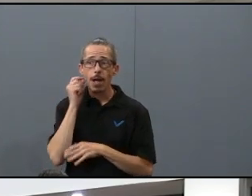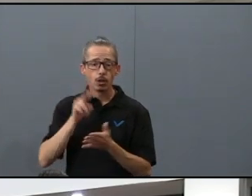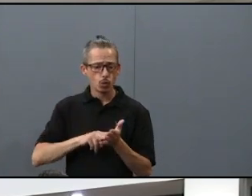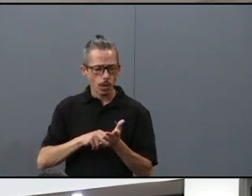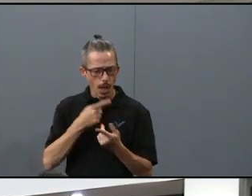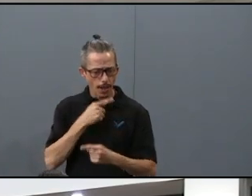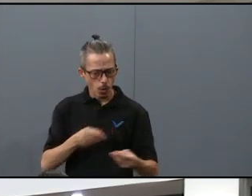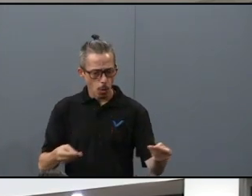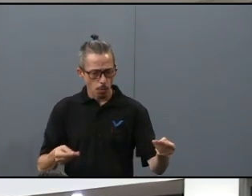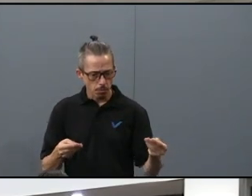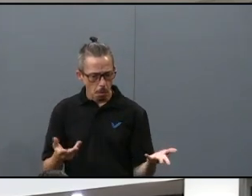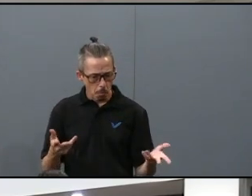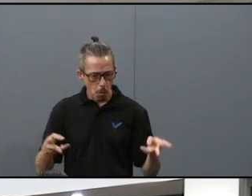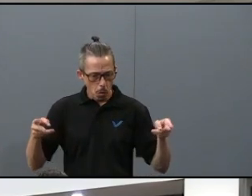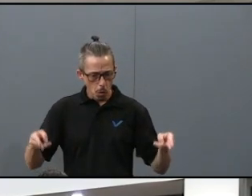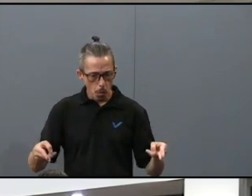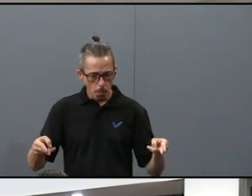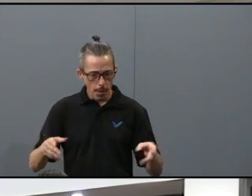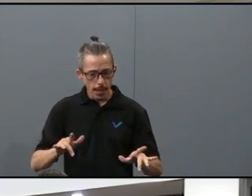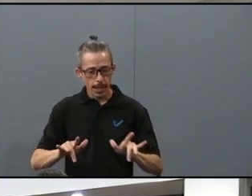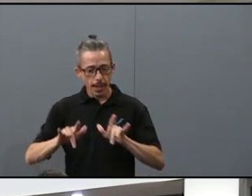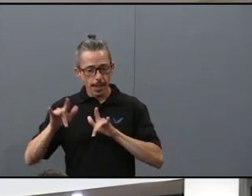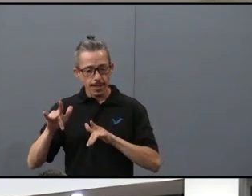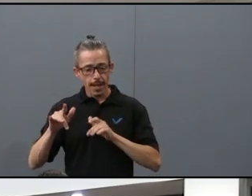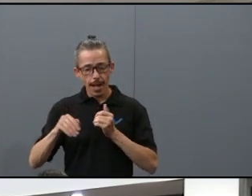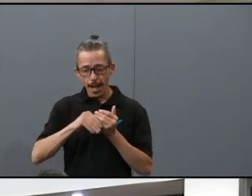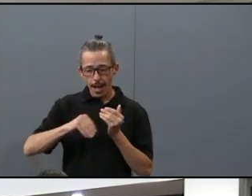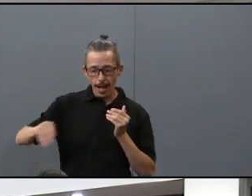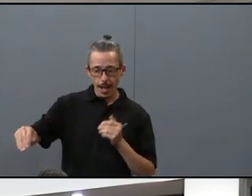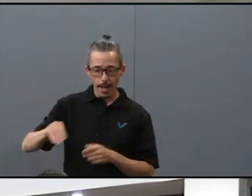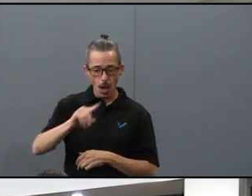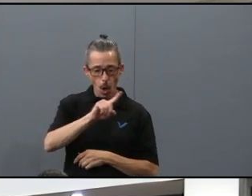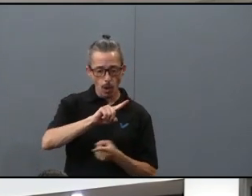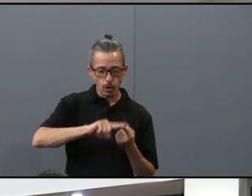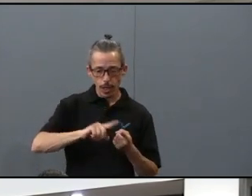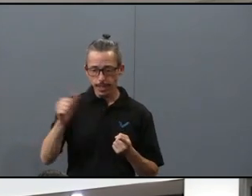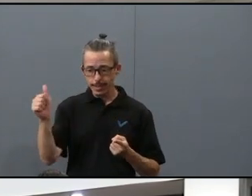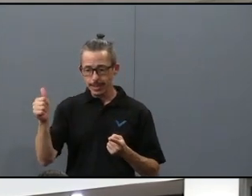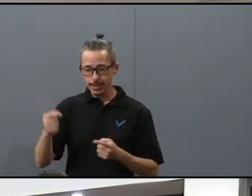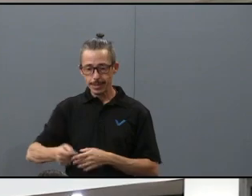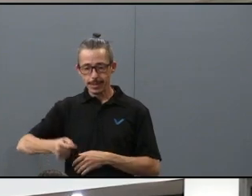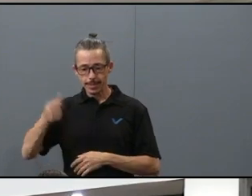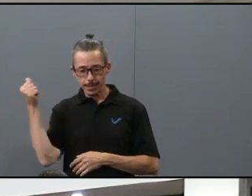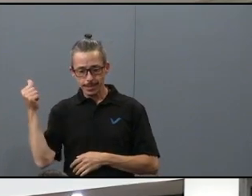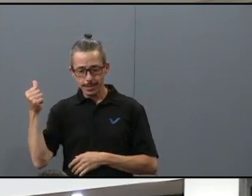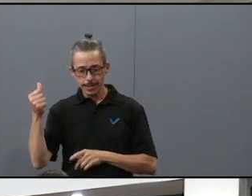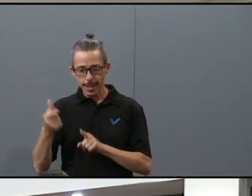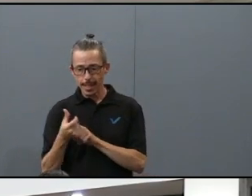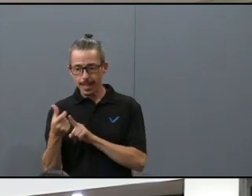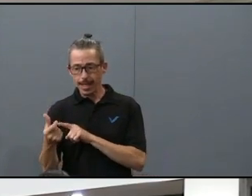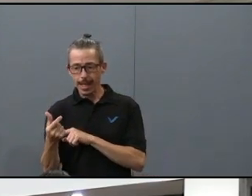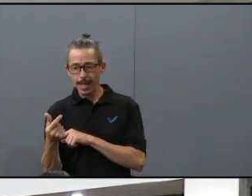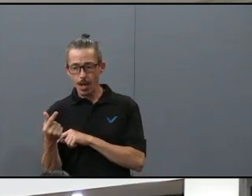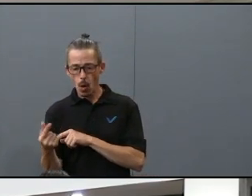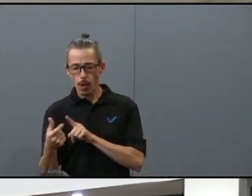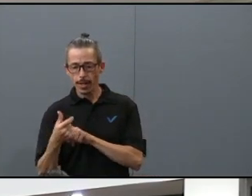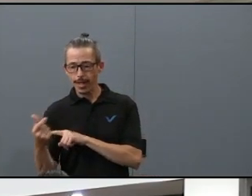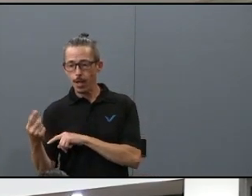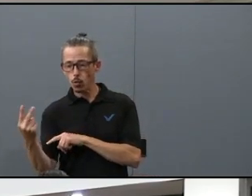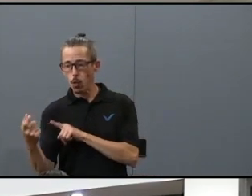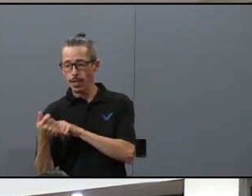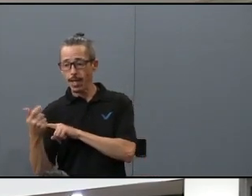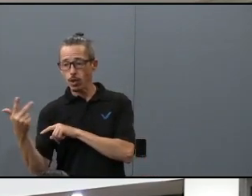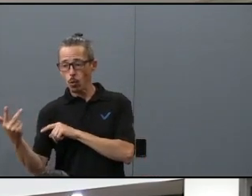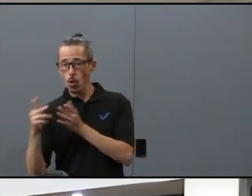journal ici c'est qui retrait définitif de la ligne 1 existe pas la T2 mais la T3 c'est Taxibus et